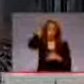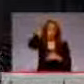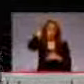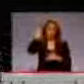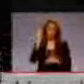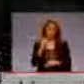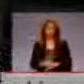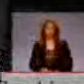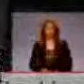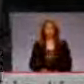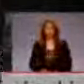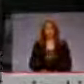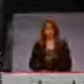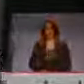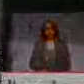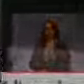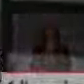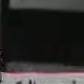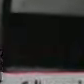رب.